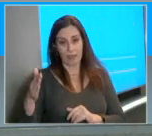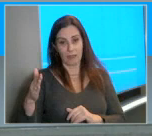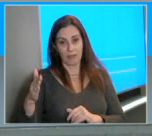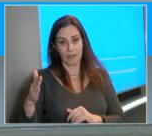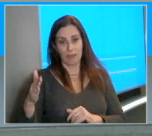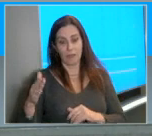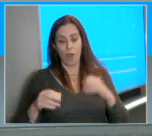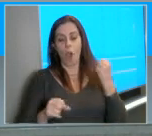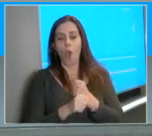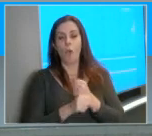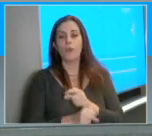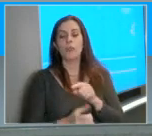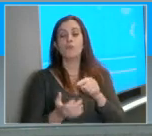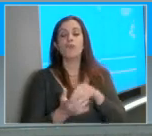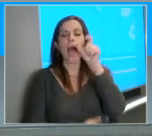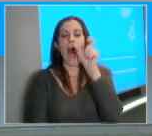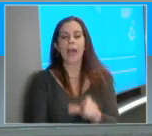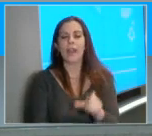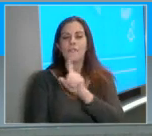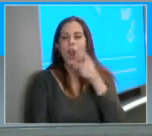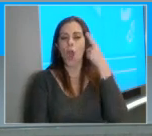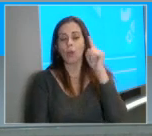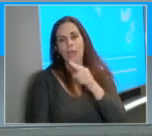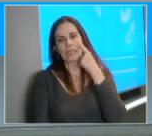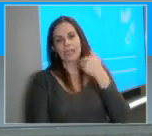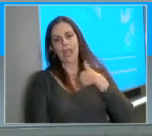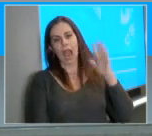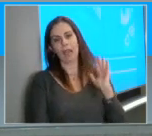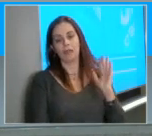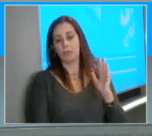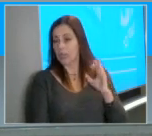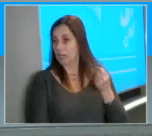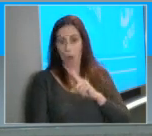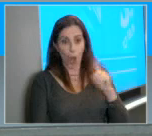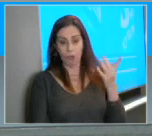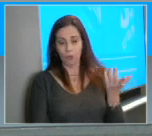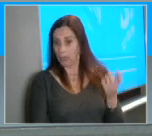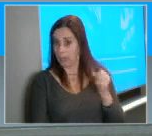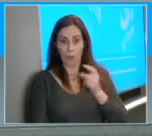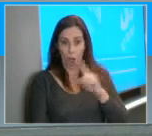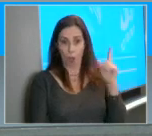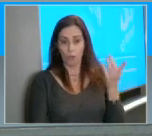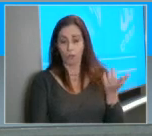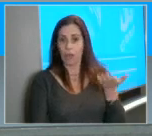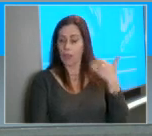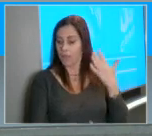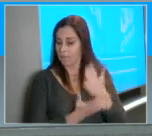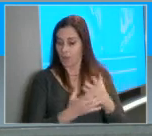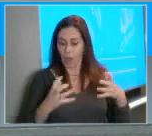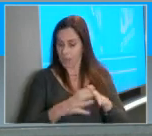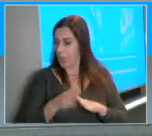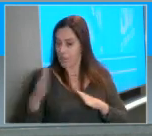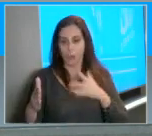עובד בשביל אדם ולא בשביל רעיון. ככה זה נדמה, כי אחרת, היה הגוש